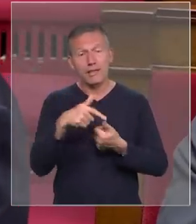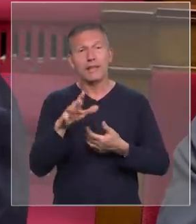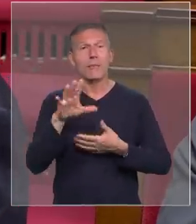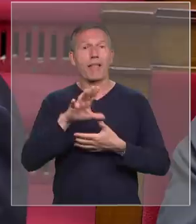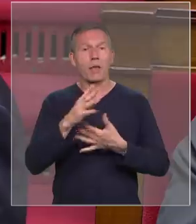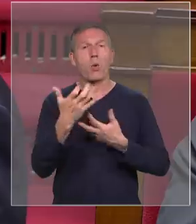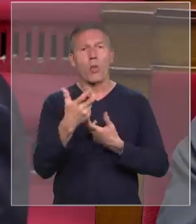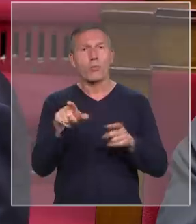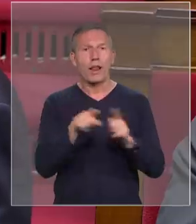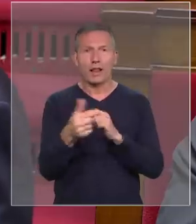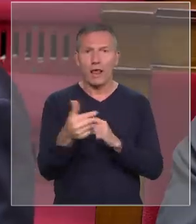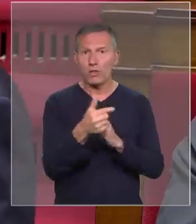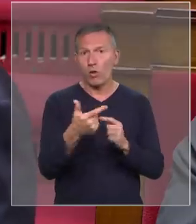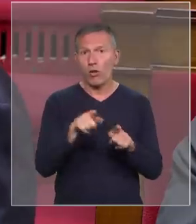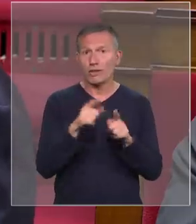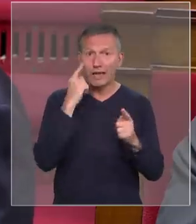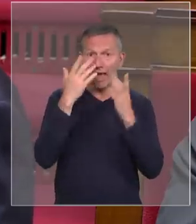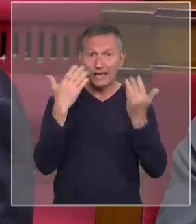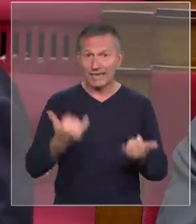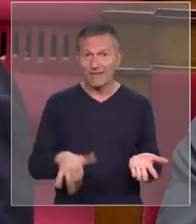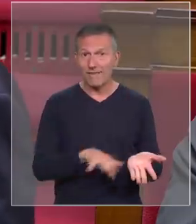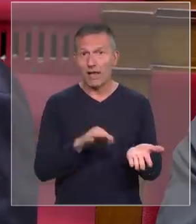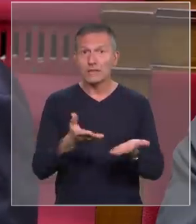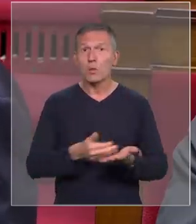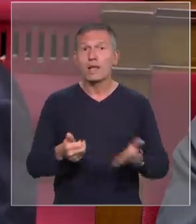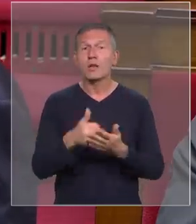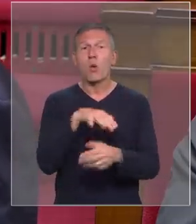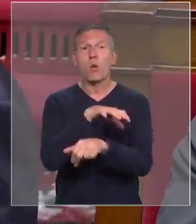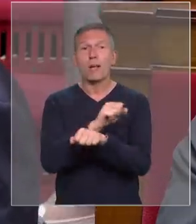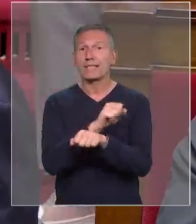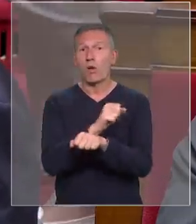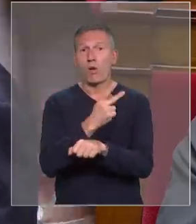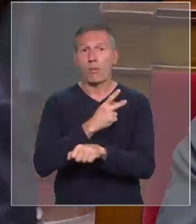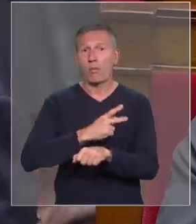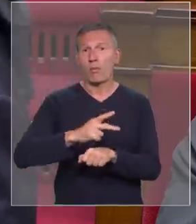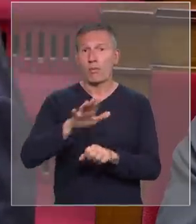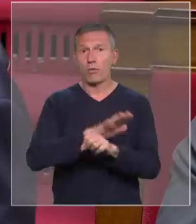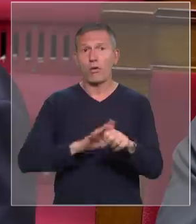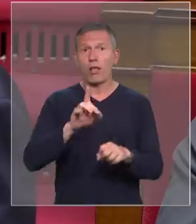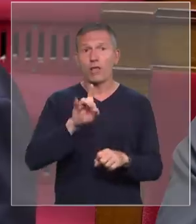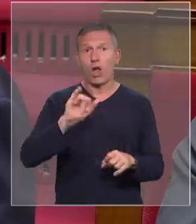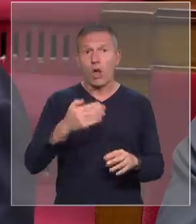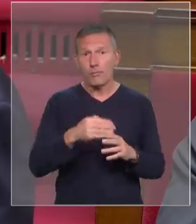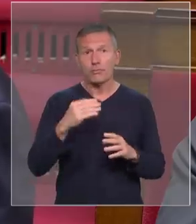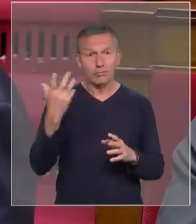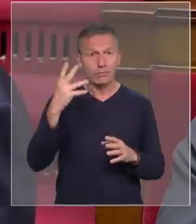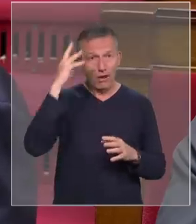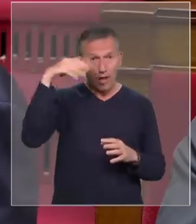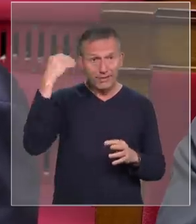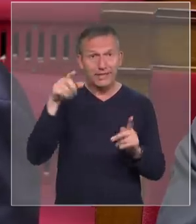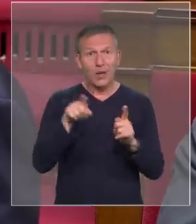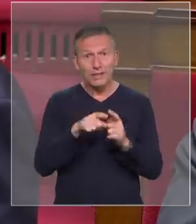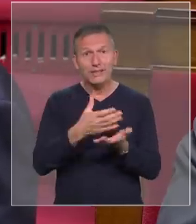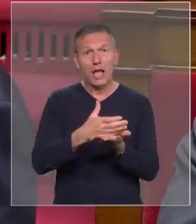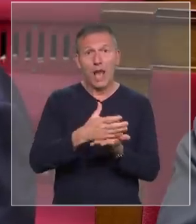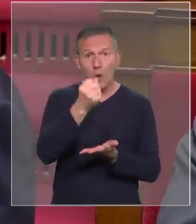que préoccupante également dans l'Hexagone, la situation des prisons est dramatique dans les 10 Outre-mer. C'est vrai aux Antilles, mais ça l'est aussi à La Réunion,